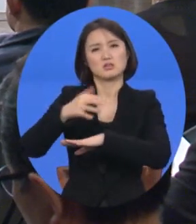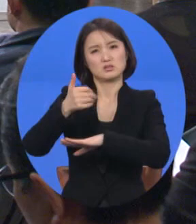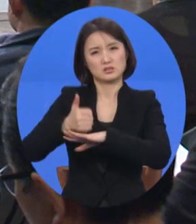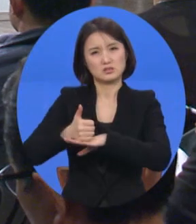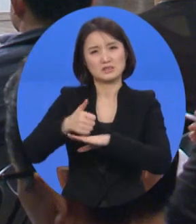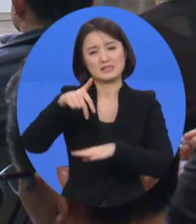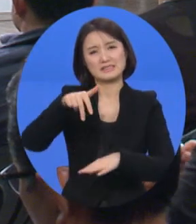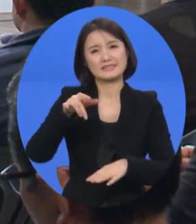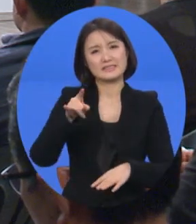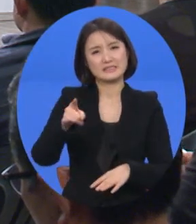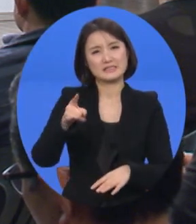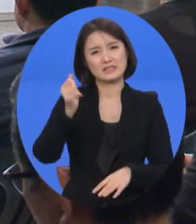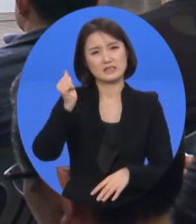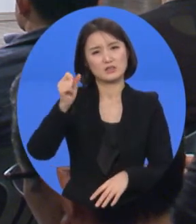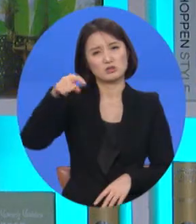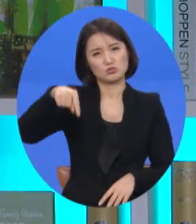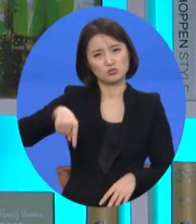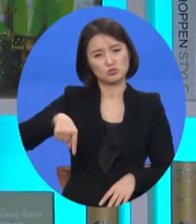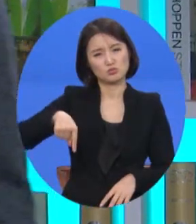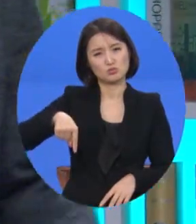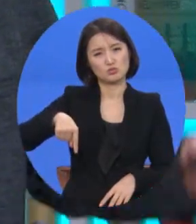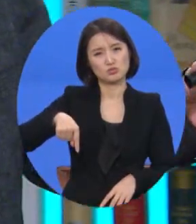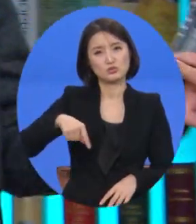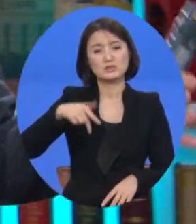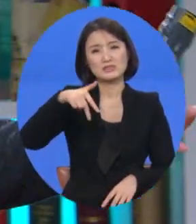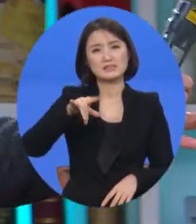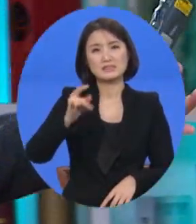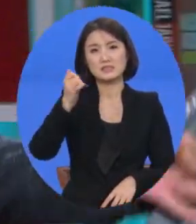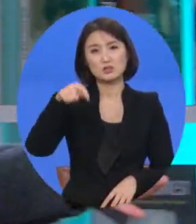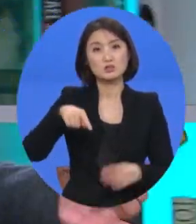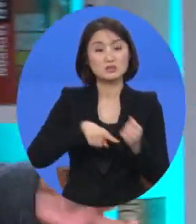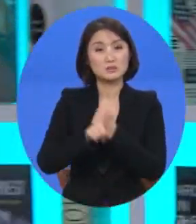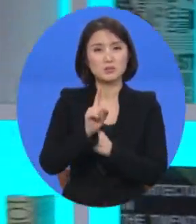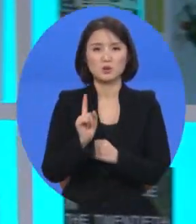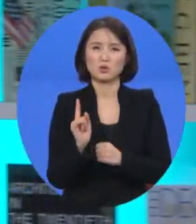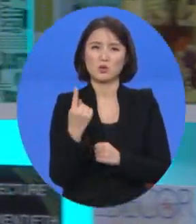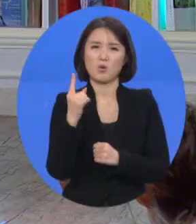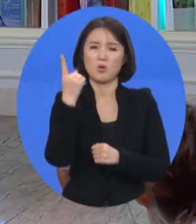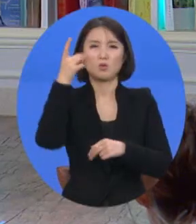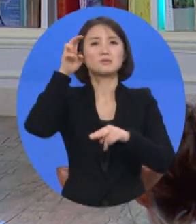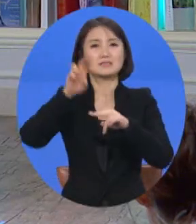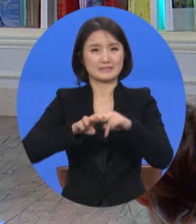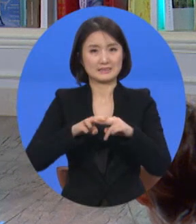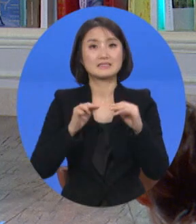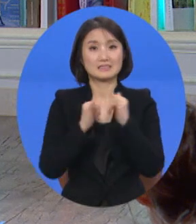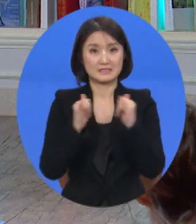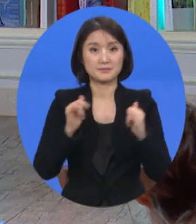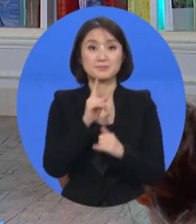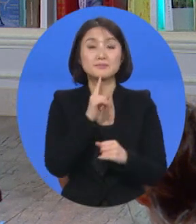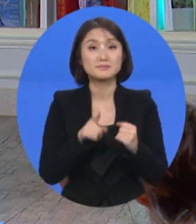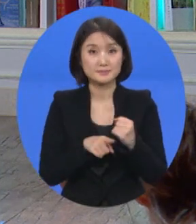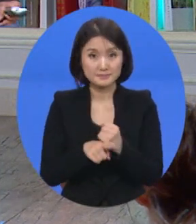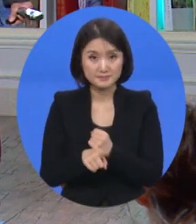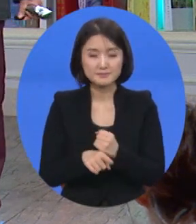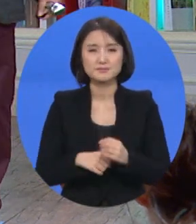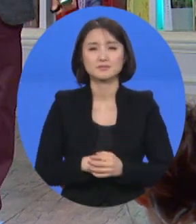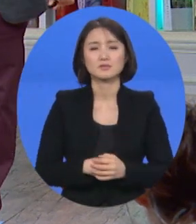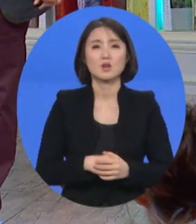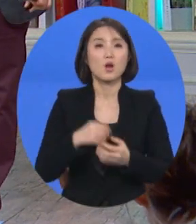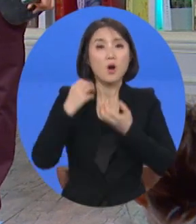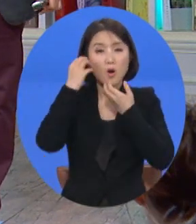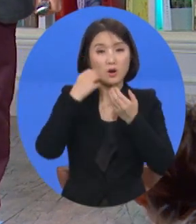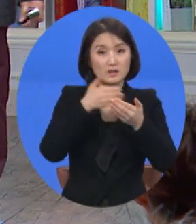제호를 더하는 것 가 되는 겁니다 제 우울한 높은 100선 아치 아닙니까 그죠 예 원숭이를 그럴 때는 뭐 픈